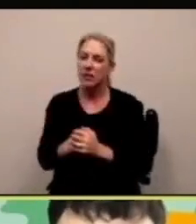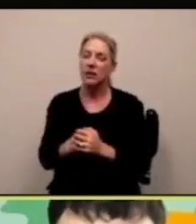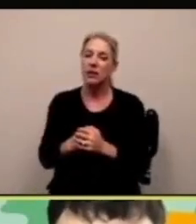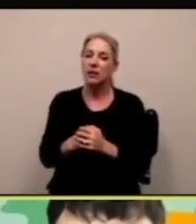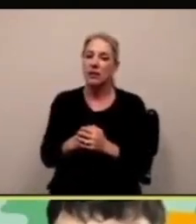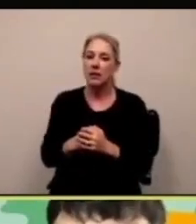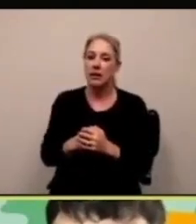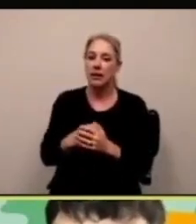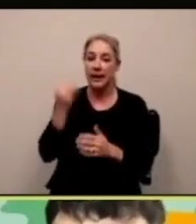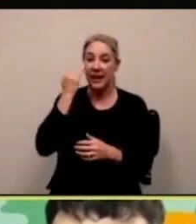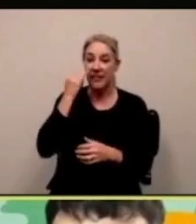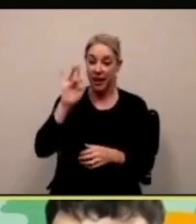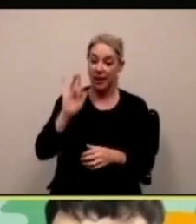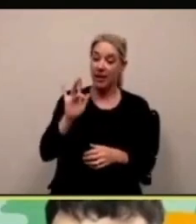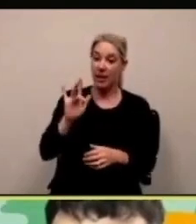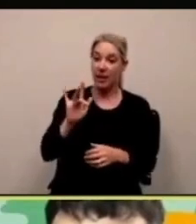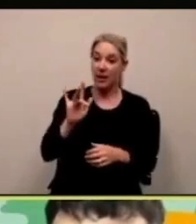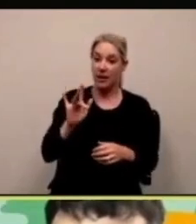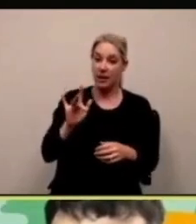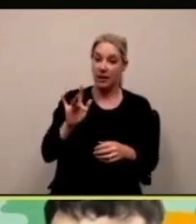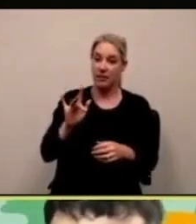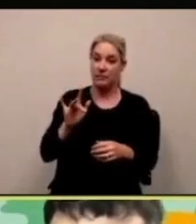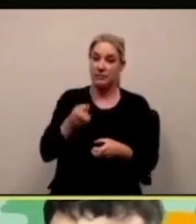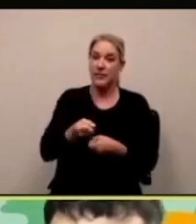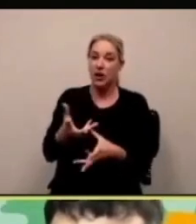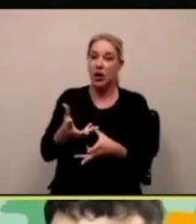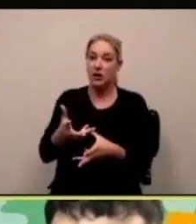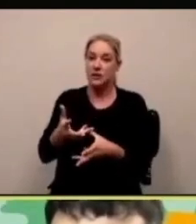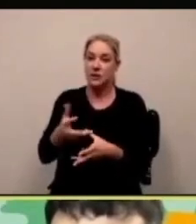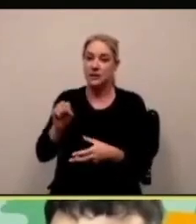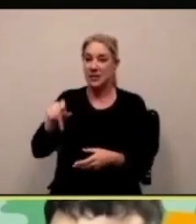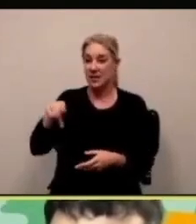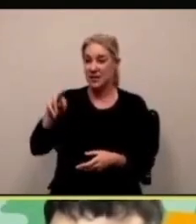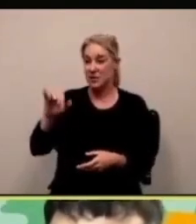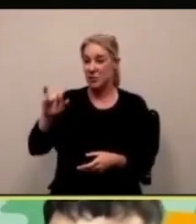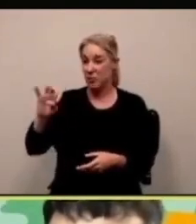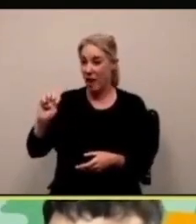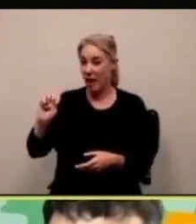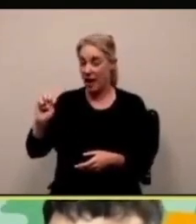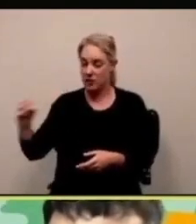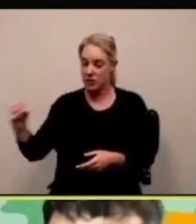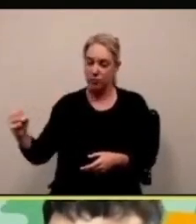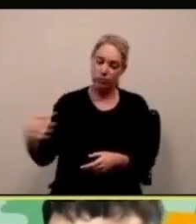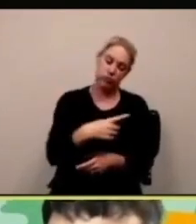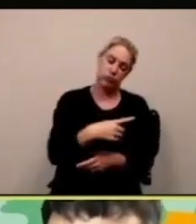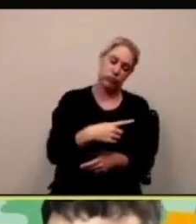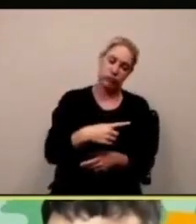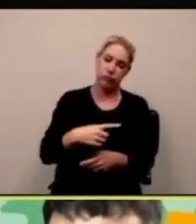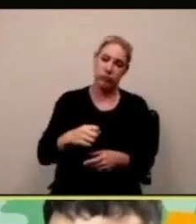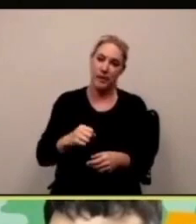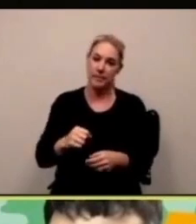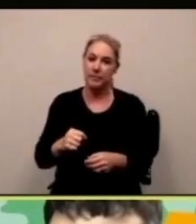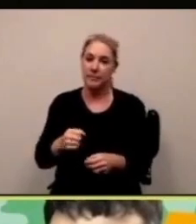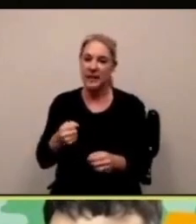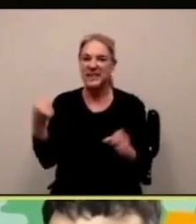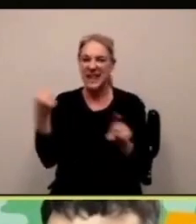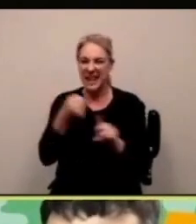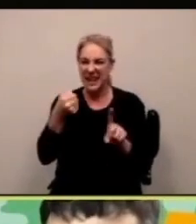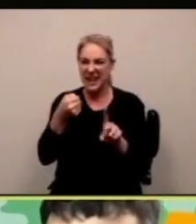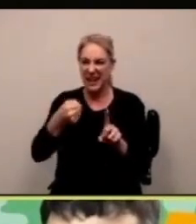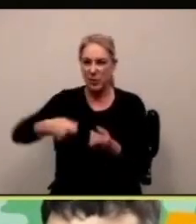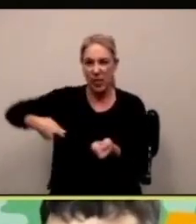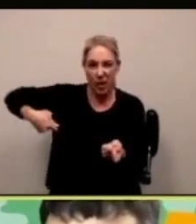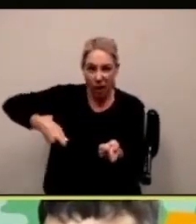でこれはあと台の上からと見ているような状況でまだボール頭の数も少ないですがこう